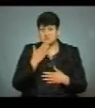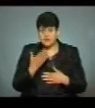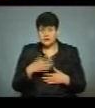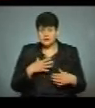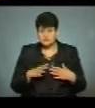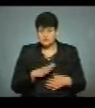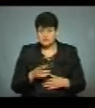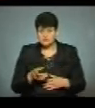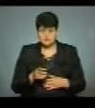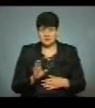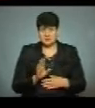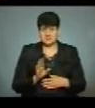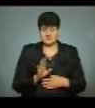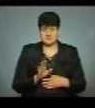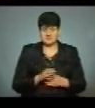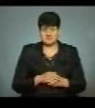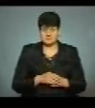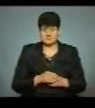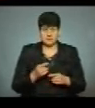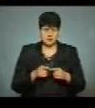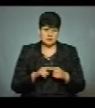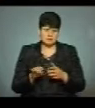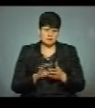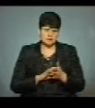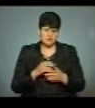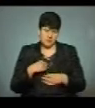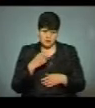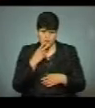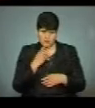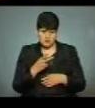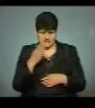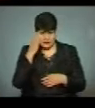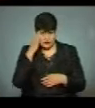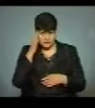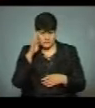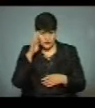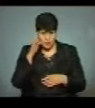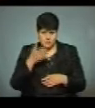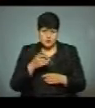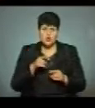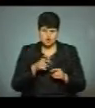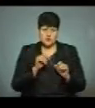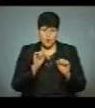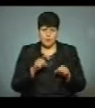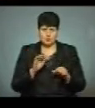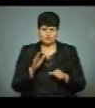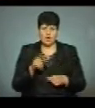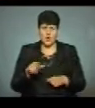тренувався? Він, та ні. Це зразу, я зразу побачив, що це талановитий хлопчик, що з нього можуть бути